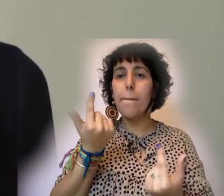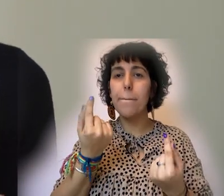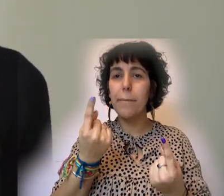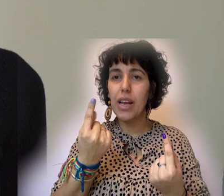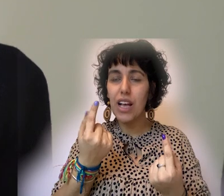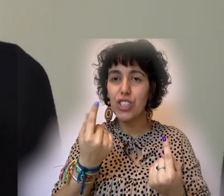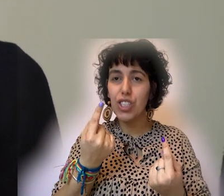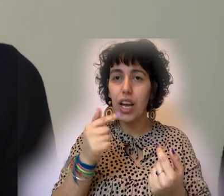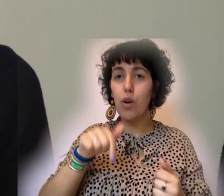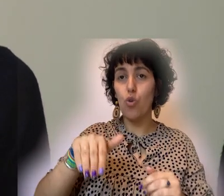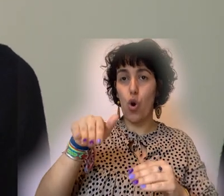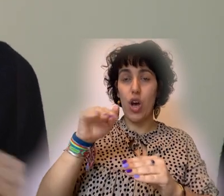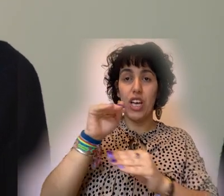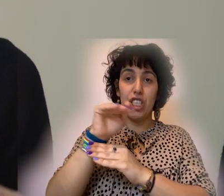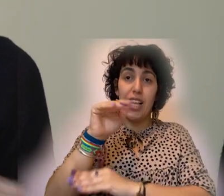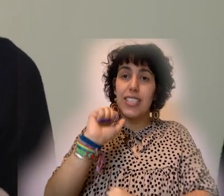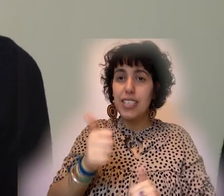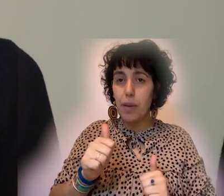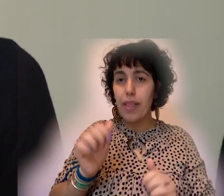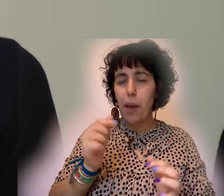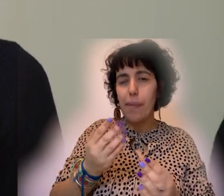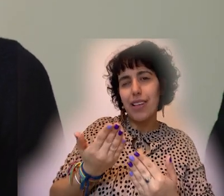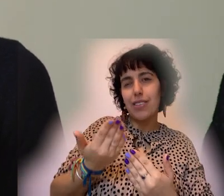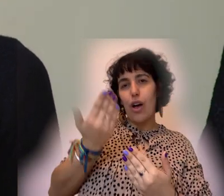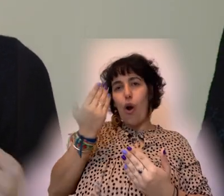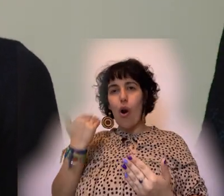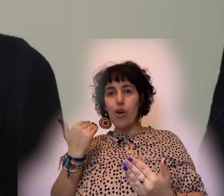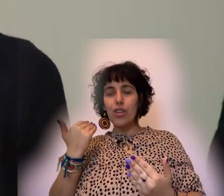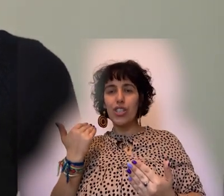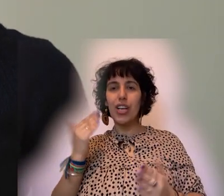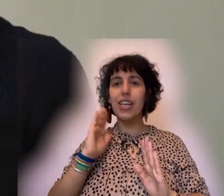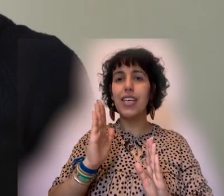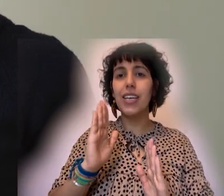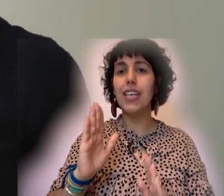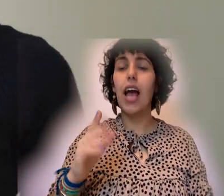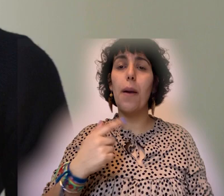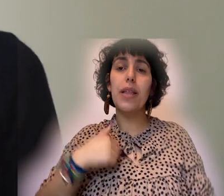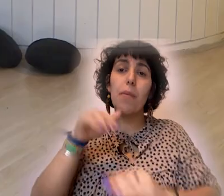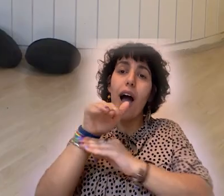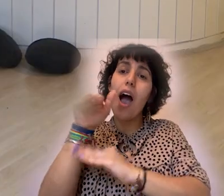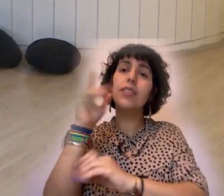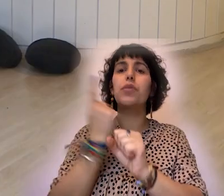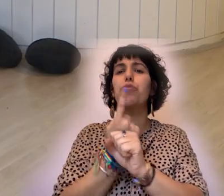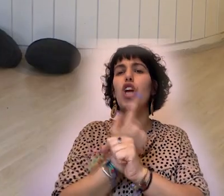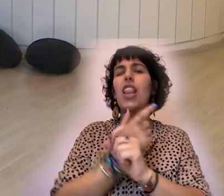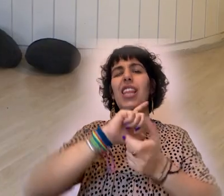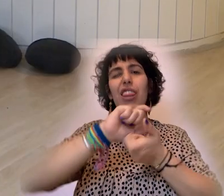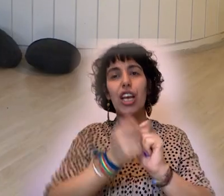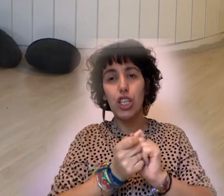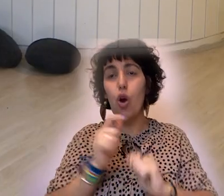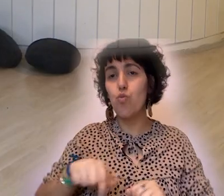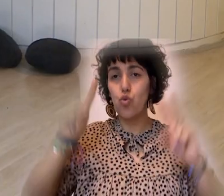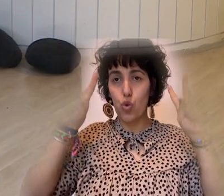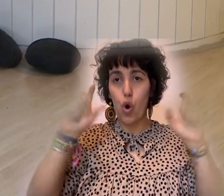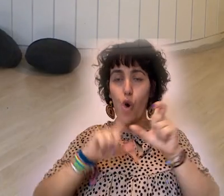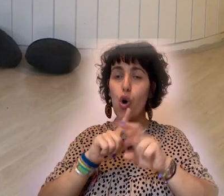yaşanandan birazcık öyle giderek belki bizden hayatında bir şey değiştirebilir umuduyla Aslı Oğuz Ecemiş bir video bu konuda